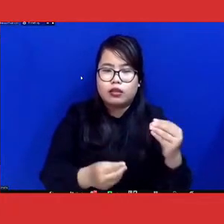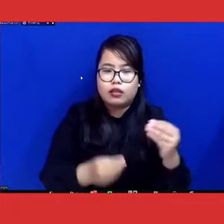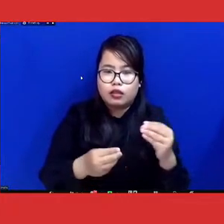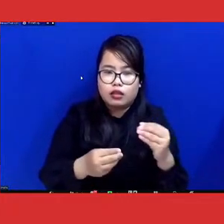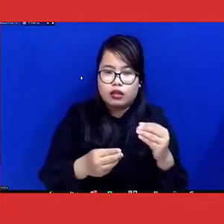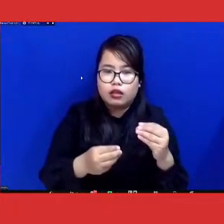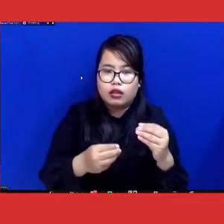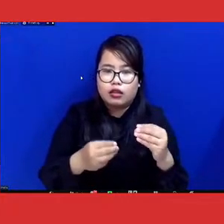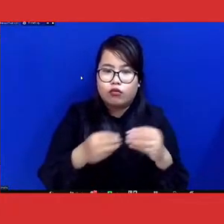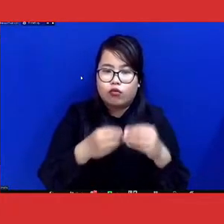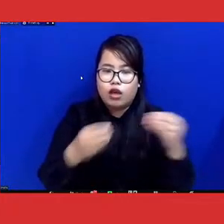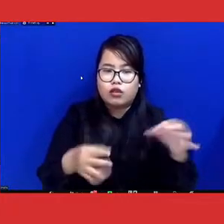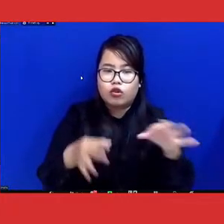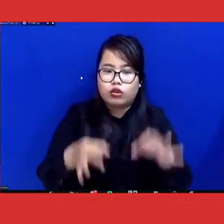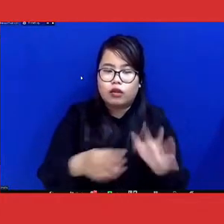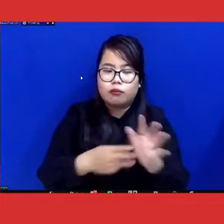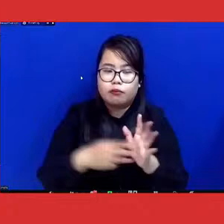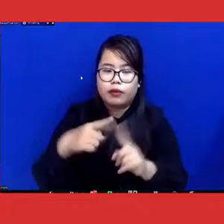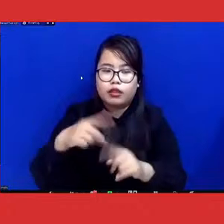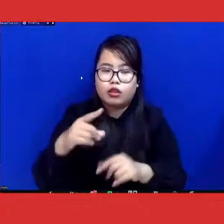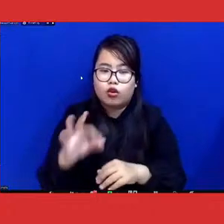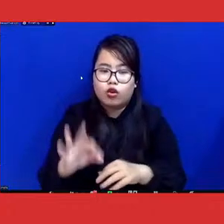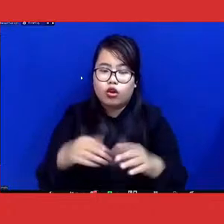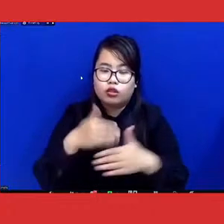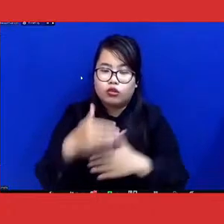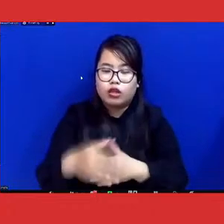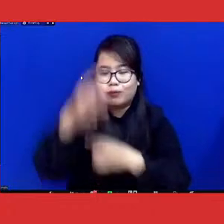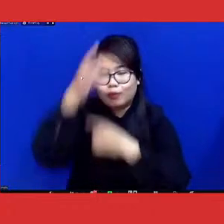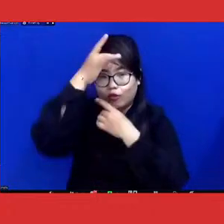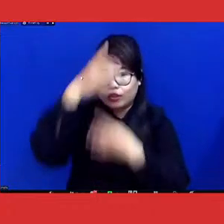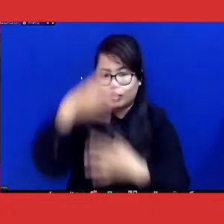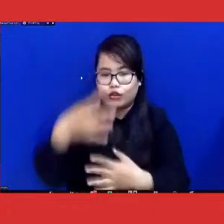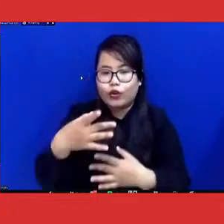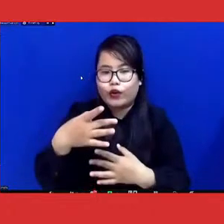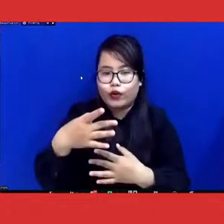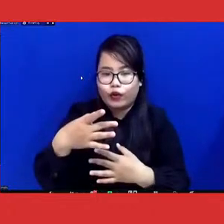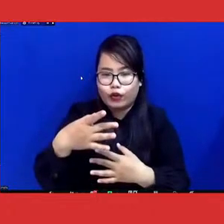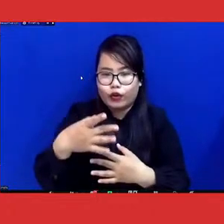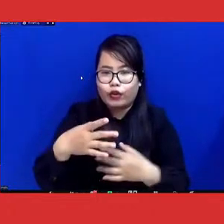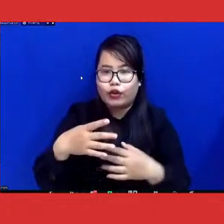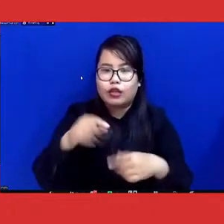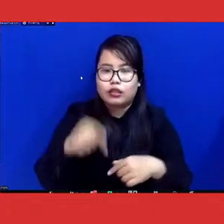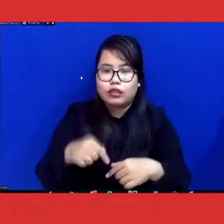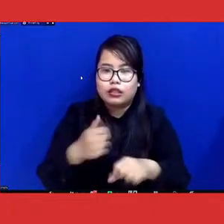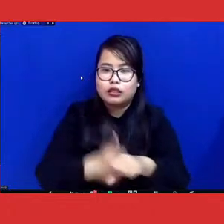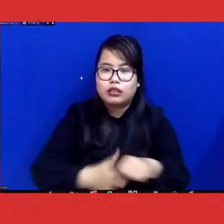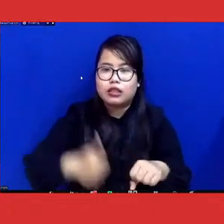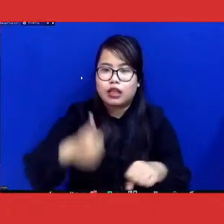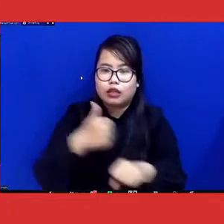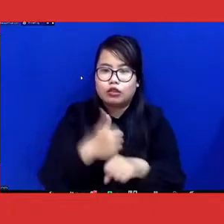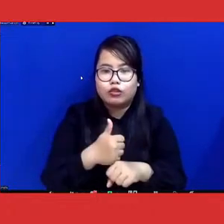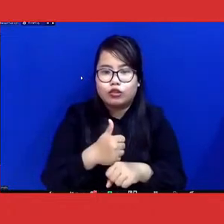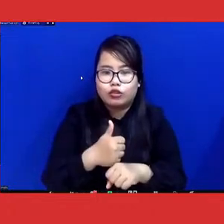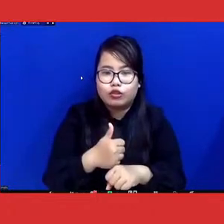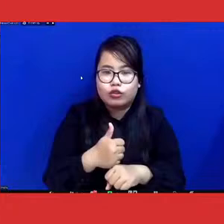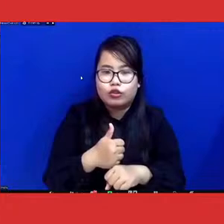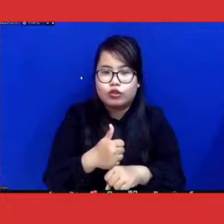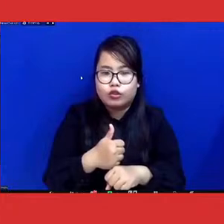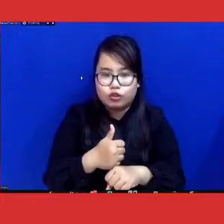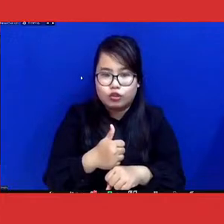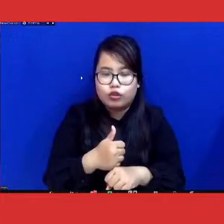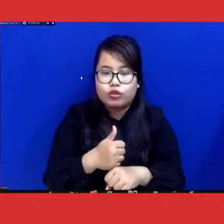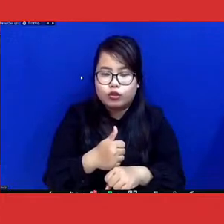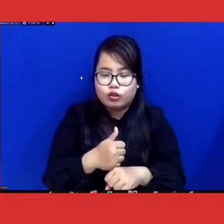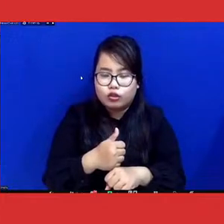Our second speaker is Professor Gyeonggu Shin. Professor Shin is the director Gwangju International